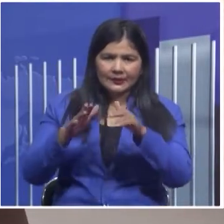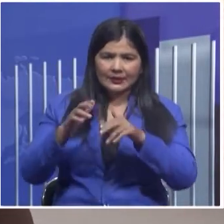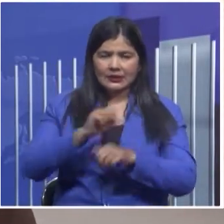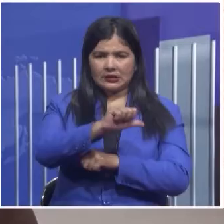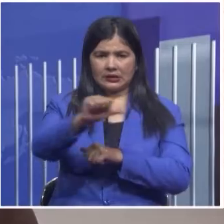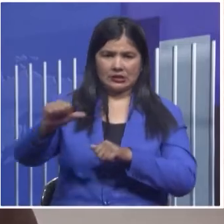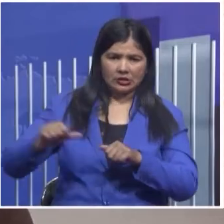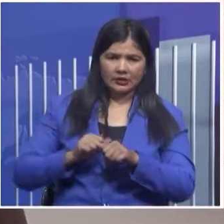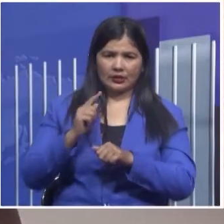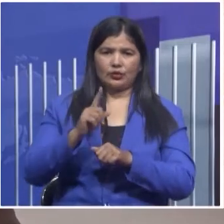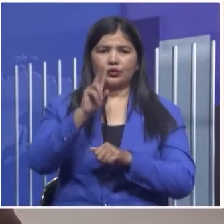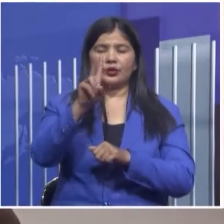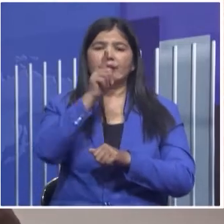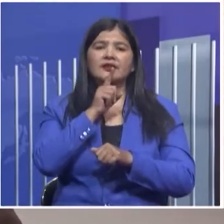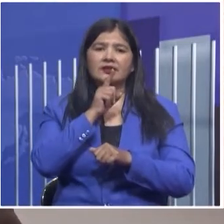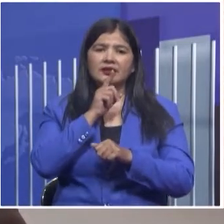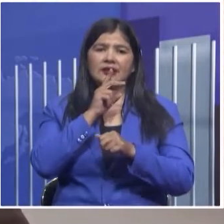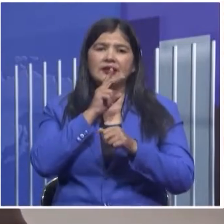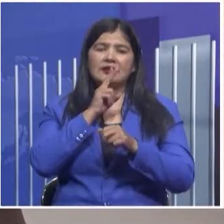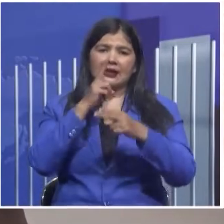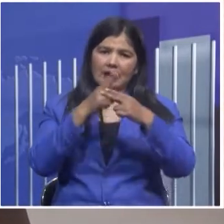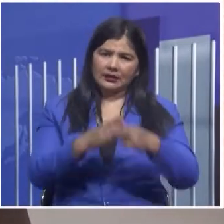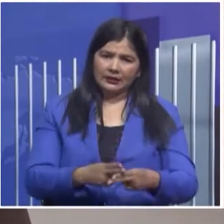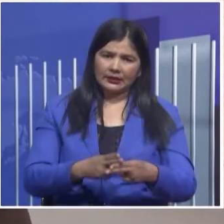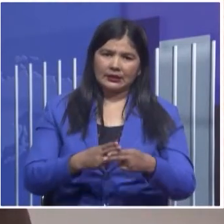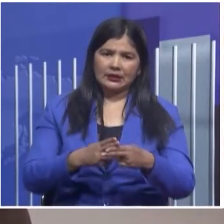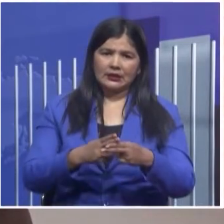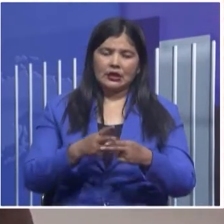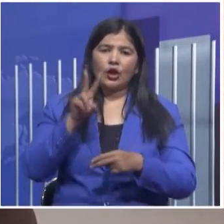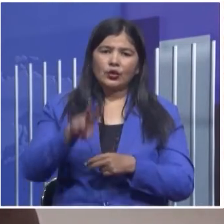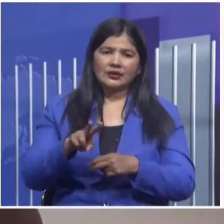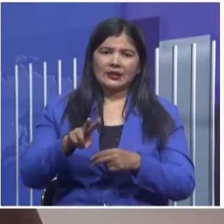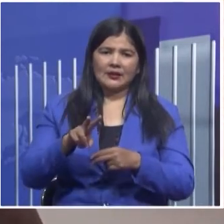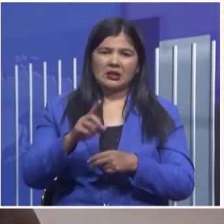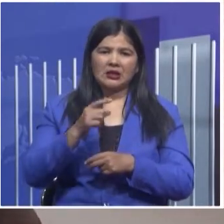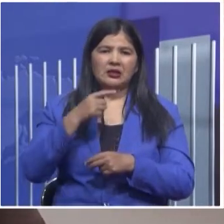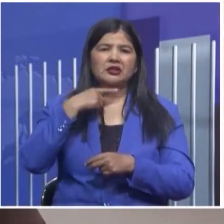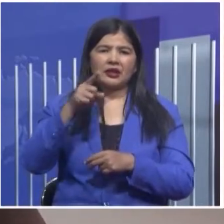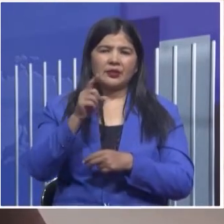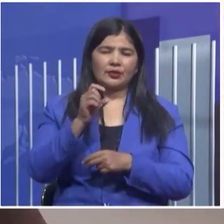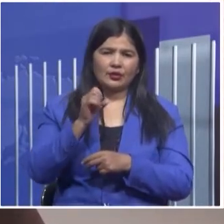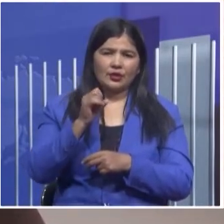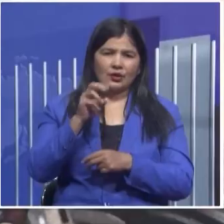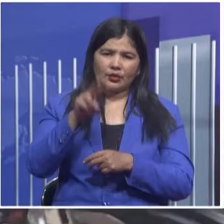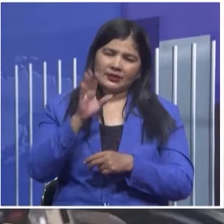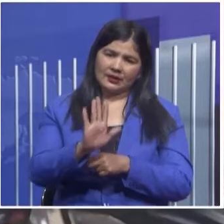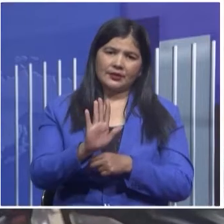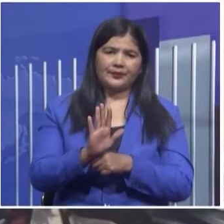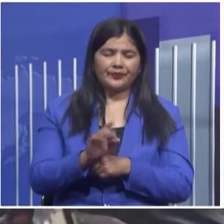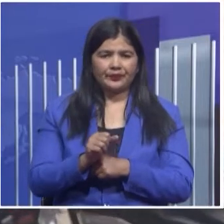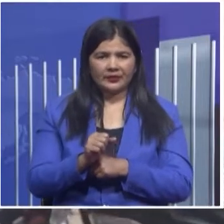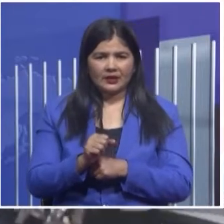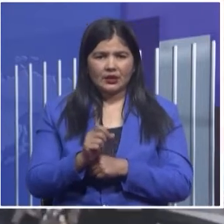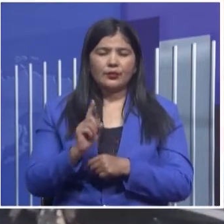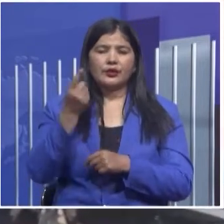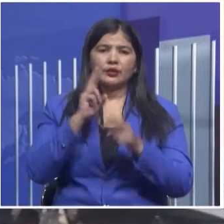यो 2 वर्षदेखि जनताको आर्थिक अवस्थामा कति नराम्रो असर परेको छ यसलाई मध्यनजर गरेर नै कुनै कदम चाल्नुपर्छ।